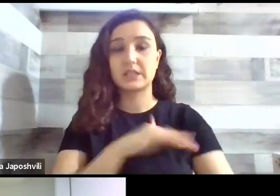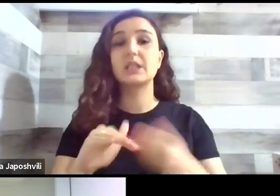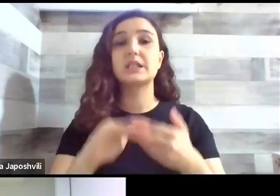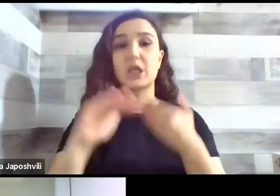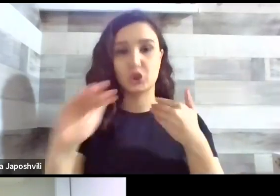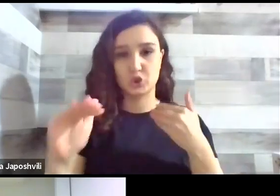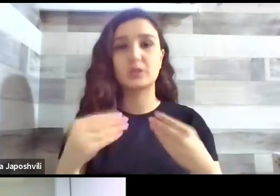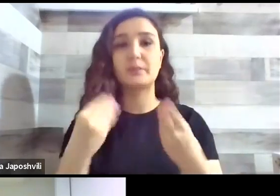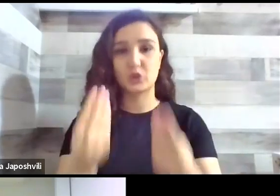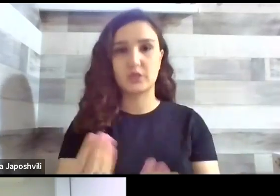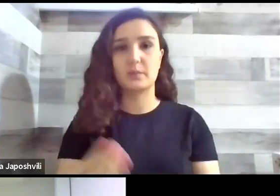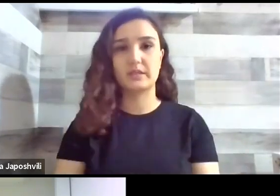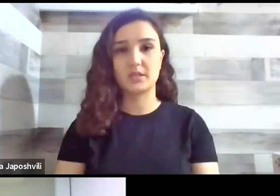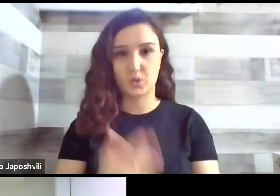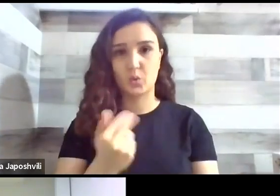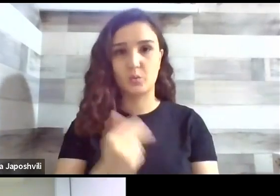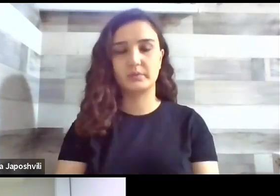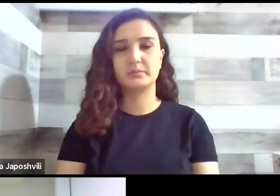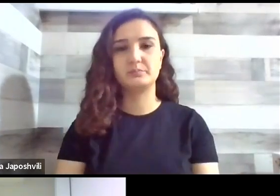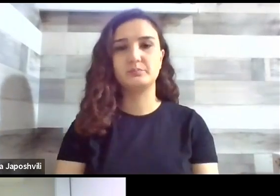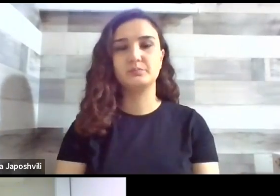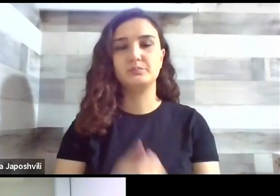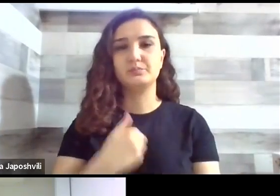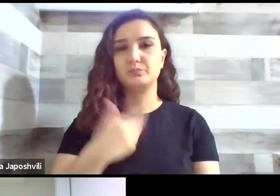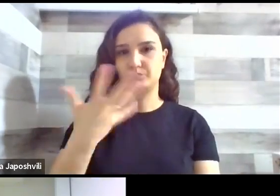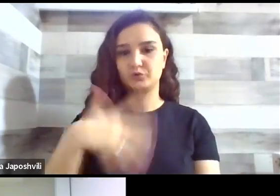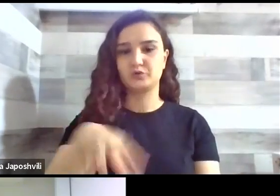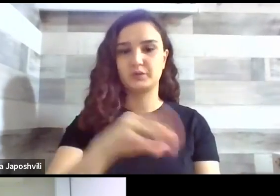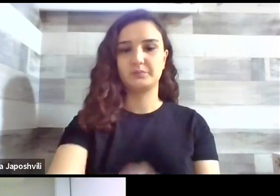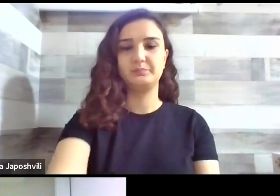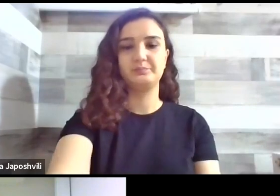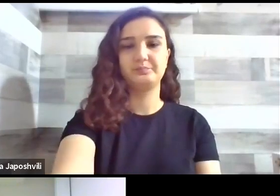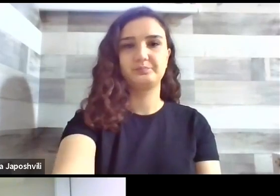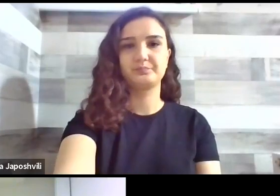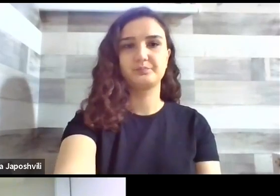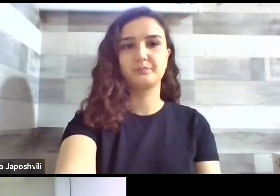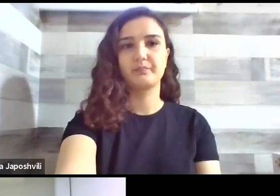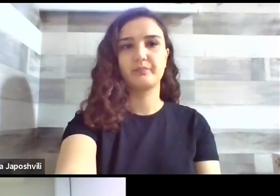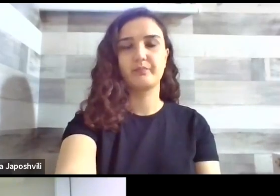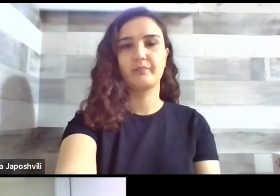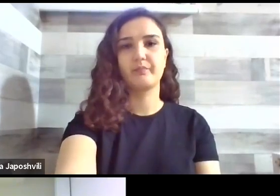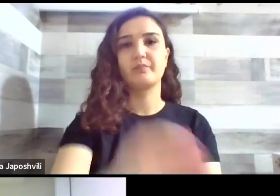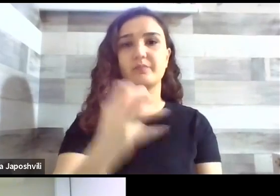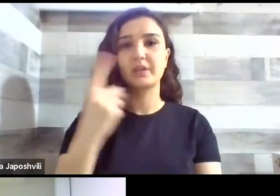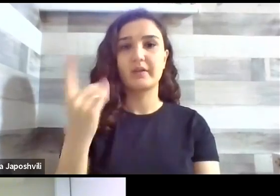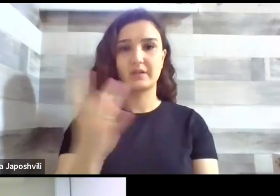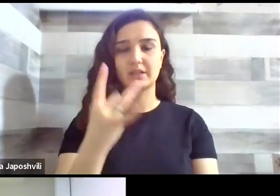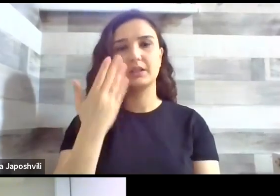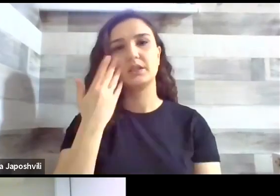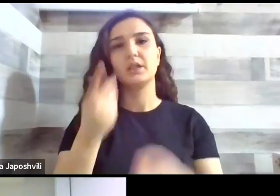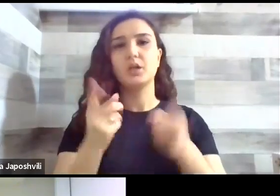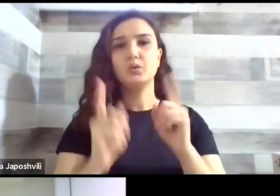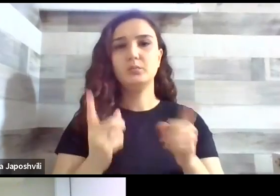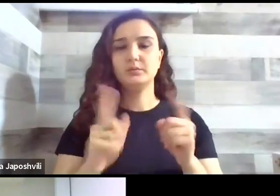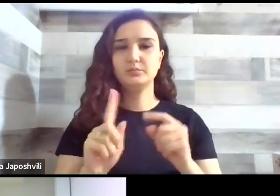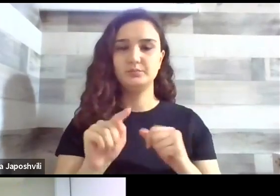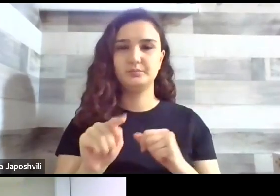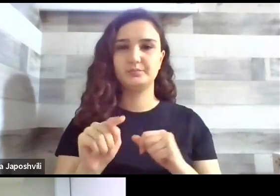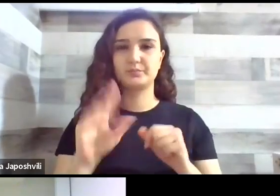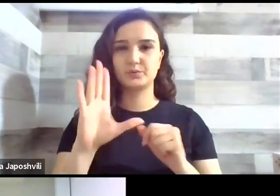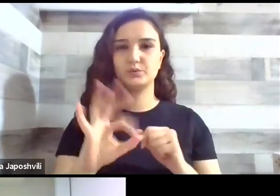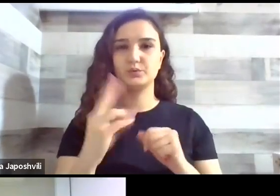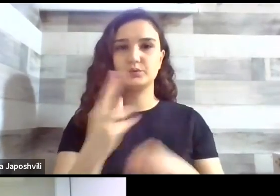დისტანციურად მიწოდებაზე, ხო? Ანუ ჩვენ კიდევ ერთხელ გამოვხატავთ არსებულ რეალობას, რომ